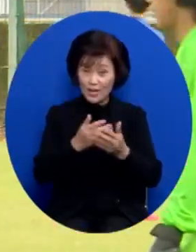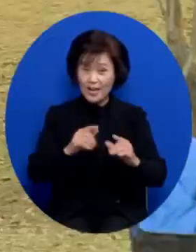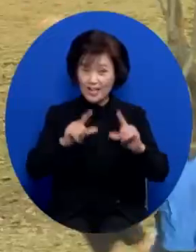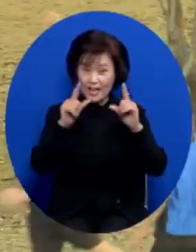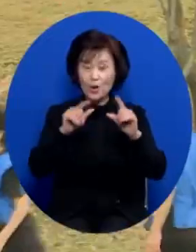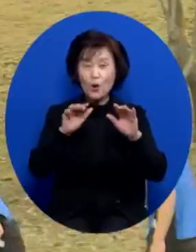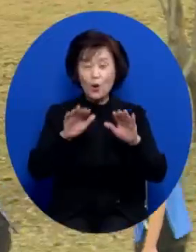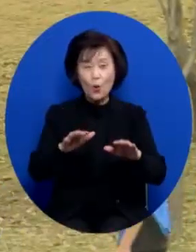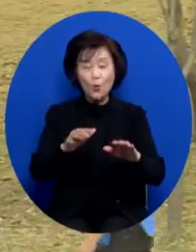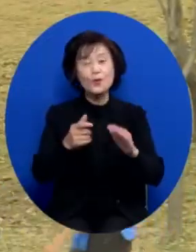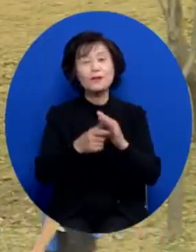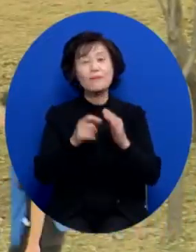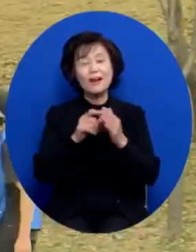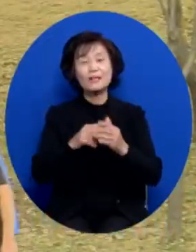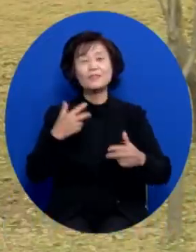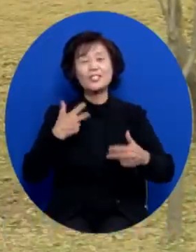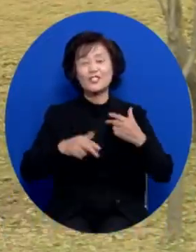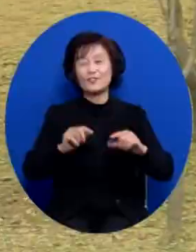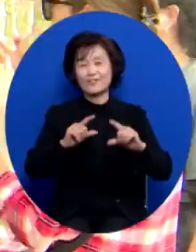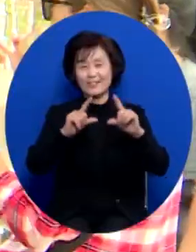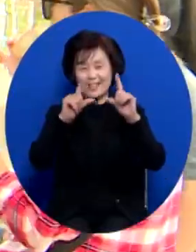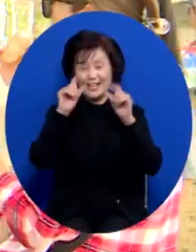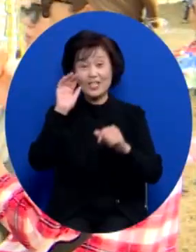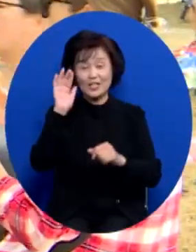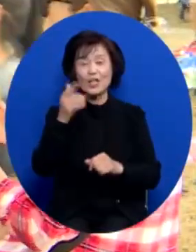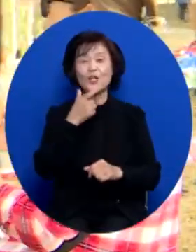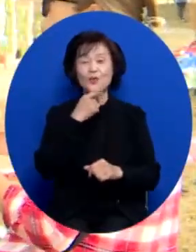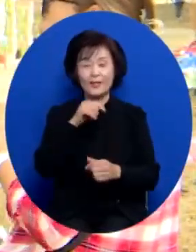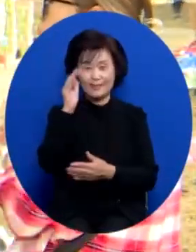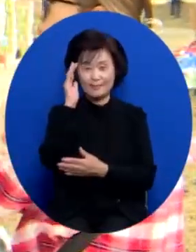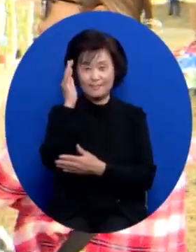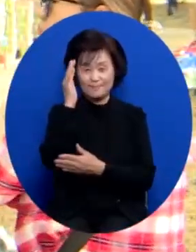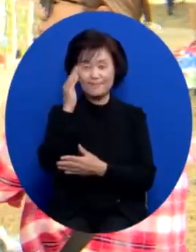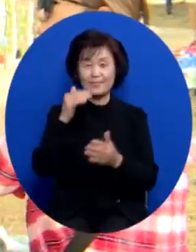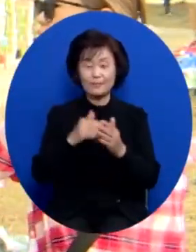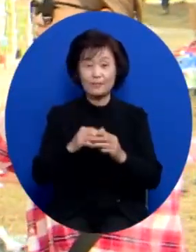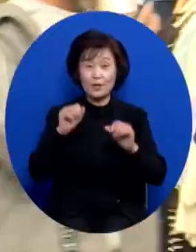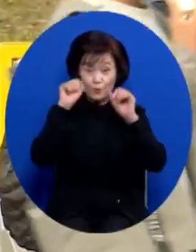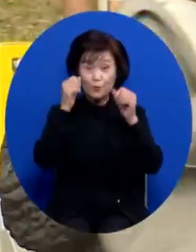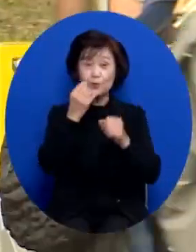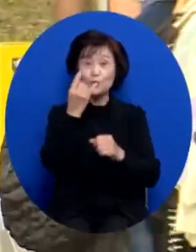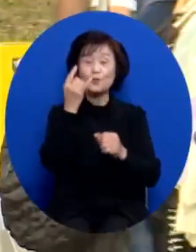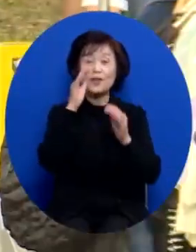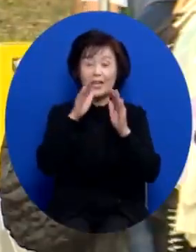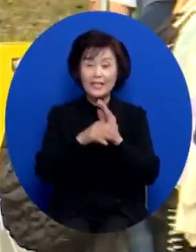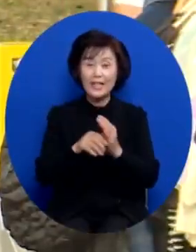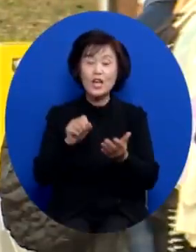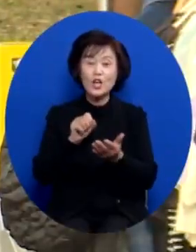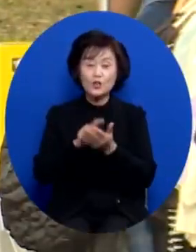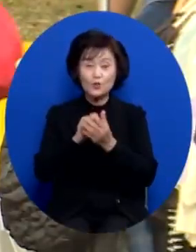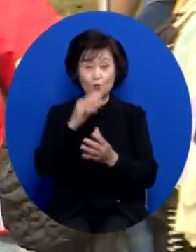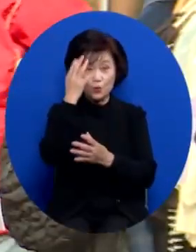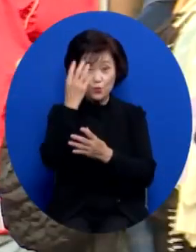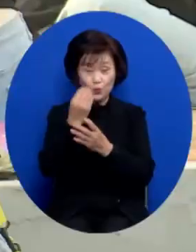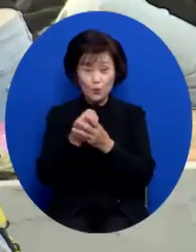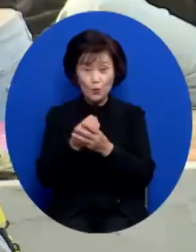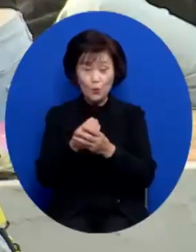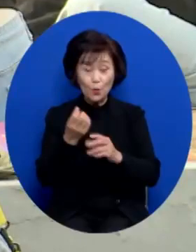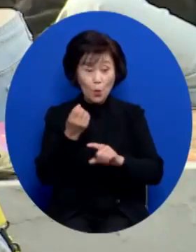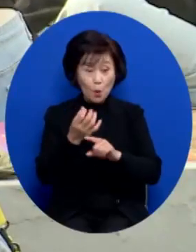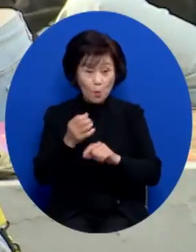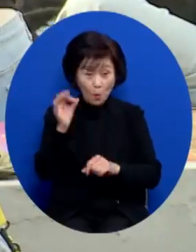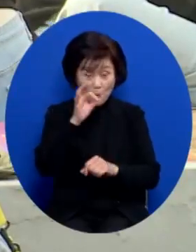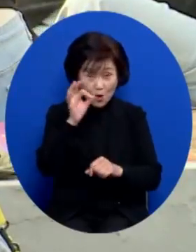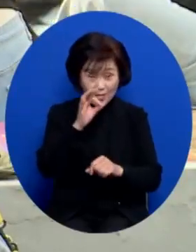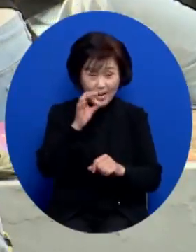내려놓고 즐거운 날이 되길 바란다고 말씀을 전했습니다. 운동회에서 축구, 농구, 보물찾기 등 각종